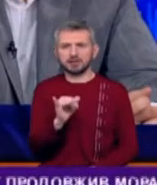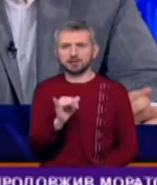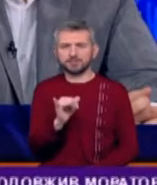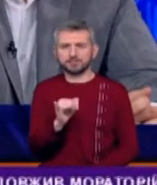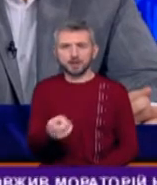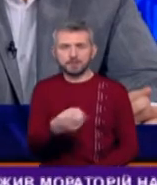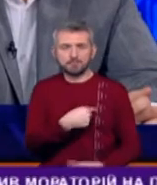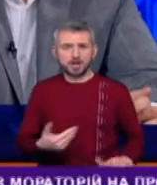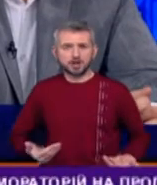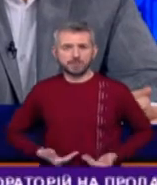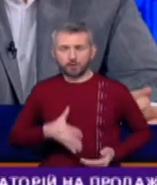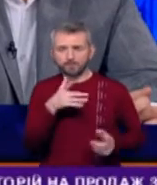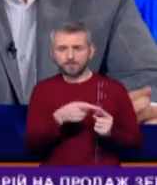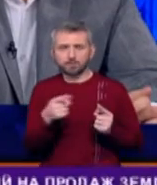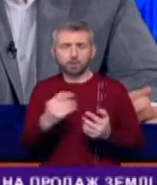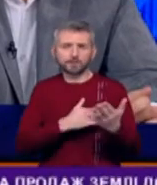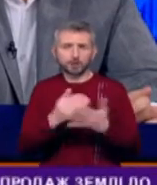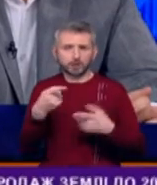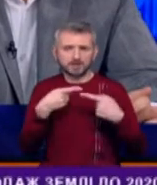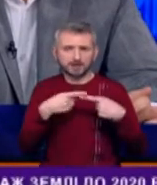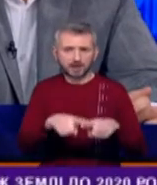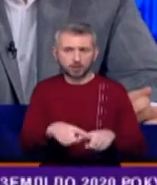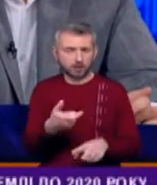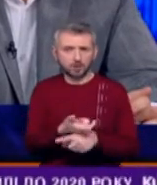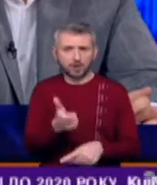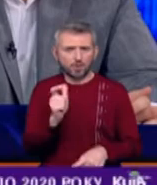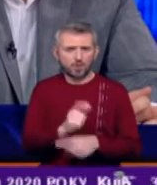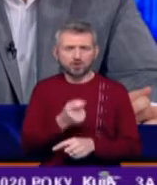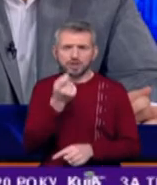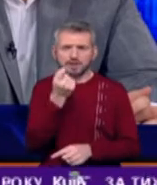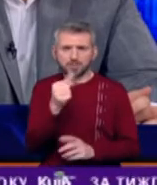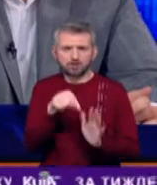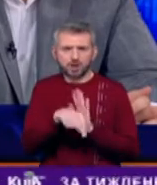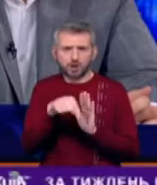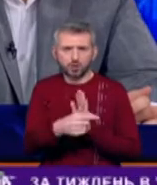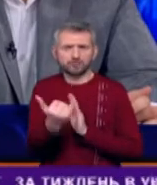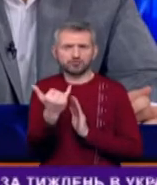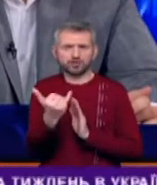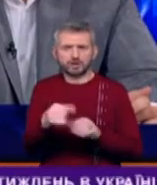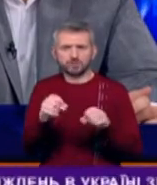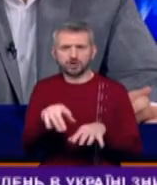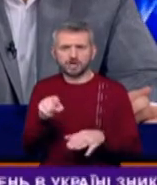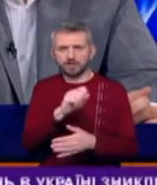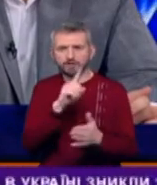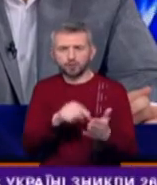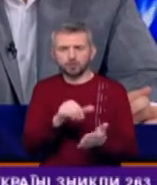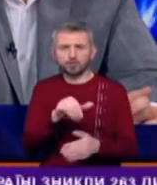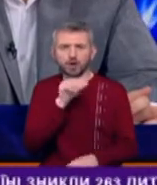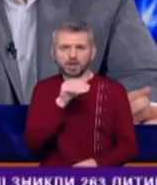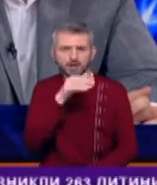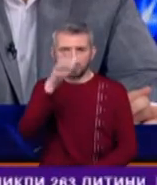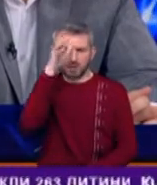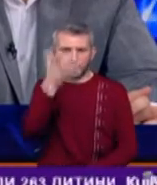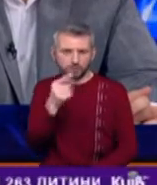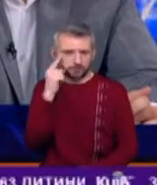мы живем в эпоху высоких технологий. Очень небольшая роль сейчас в решении этих вопросов в Академии наук.